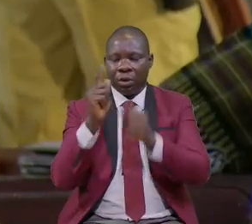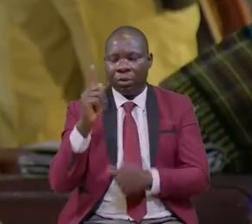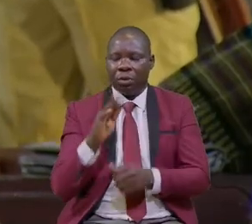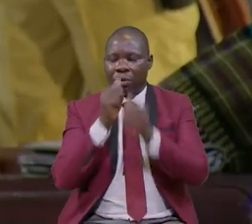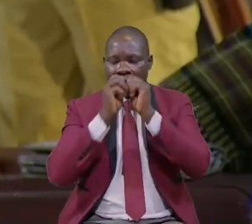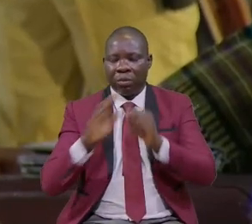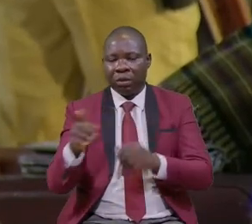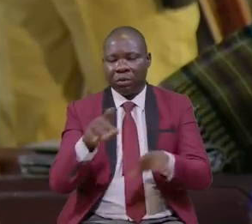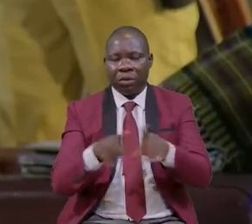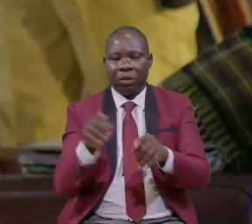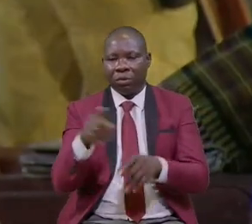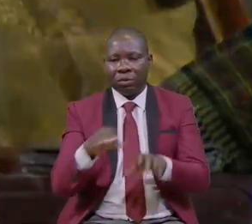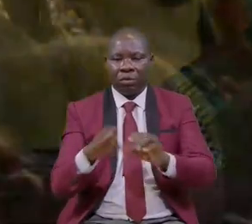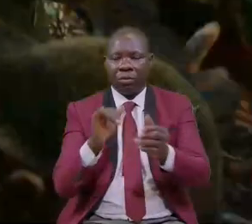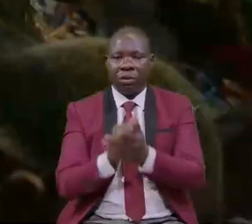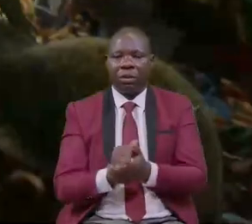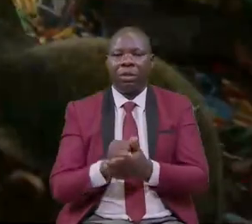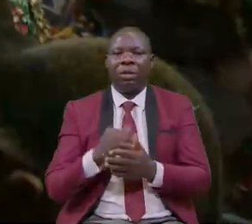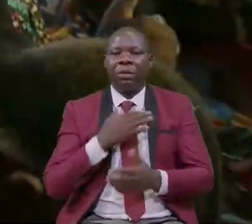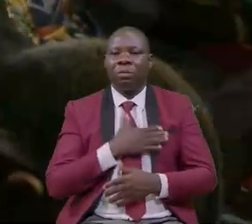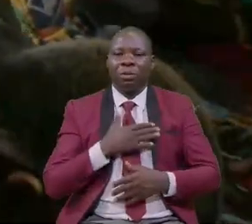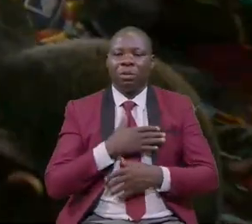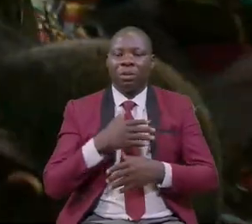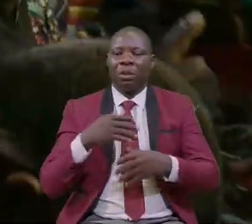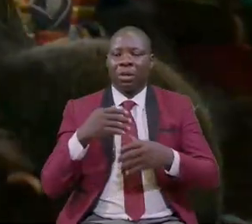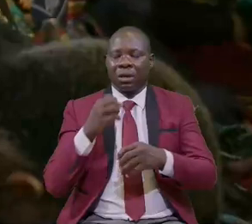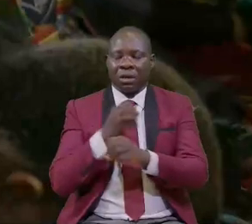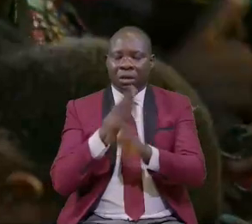te reçoivent et s'occupent de